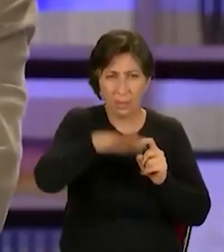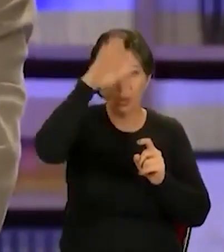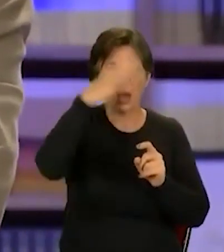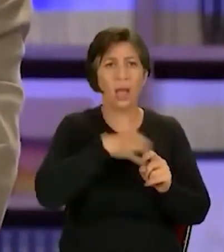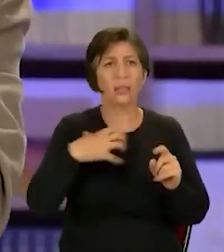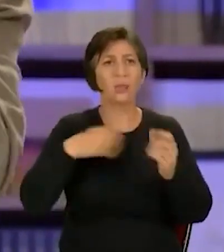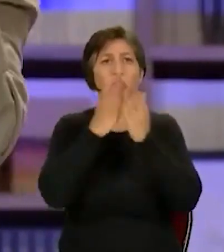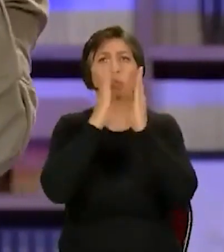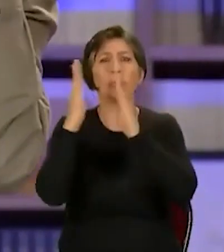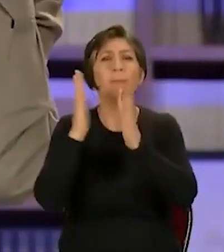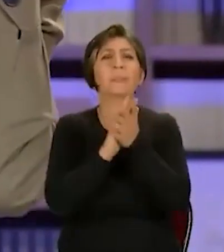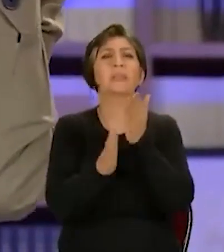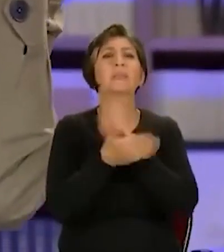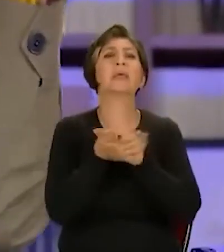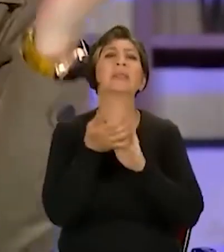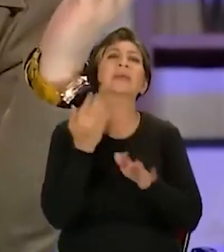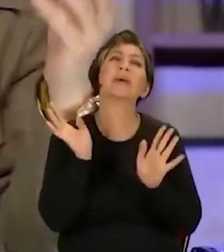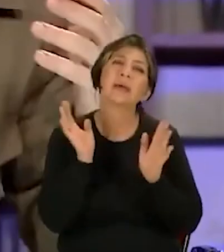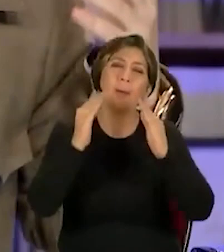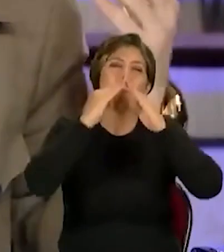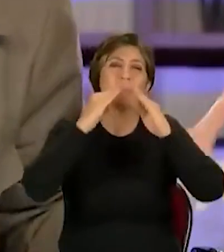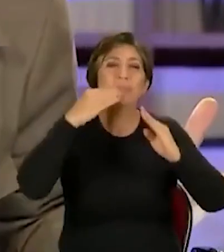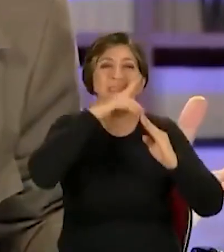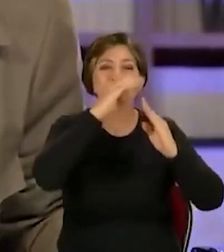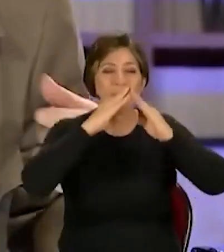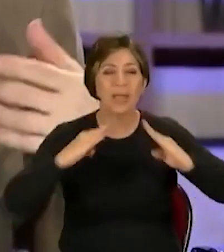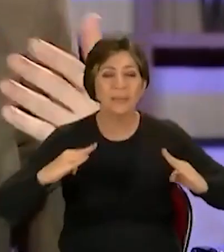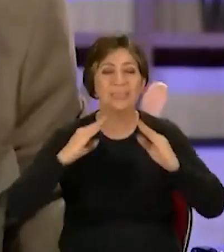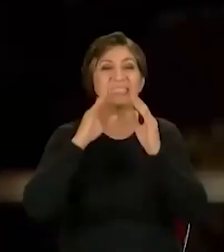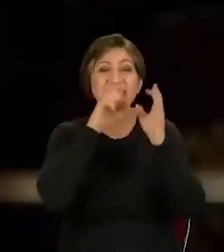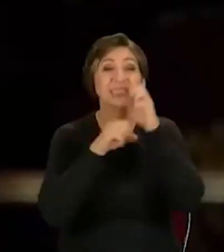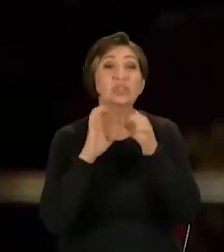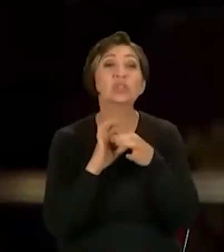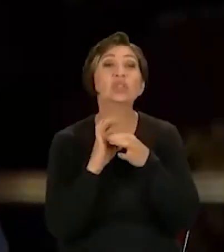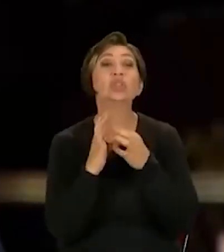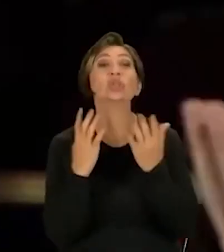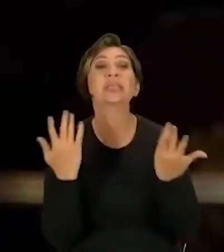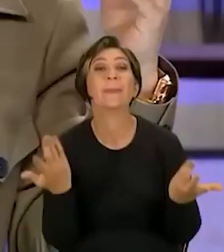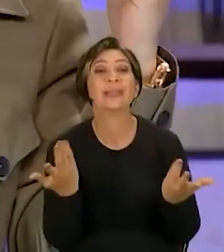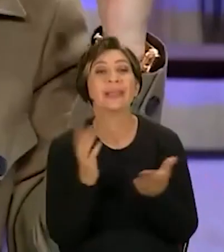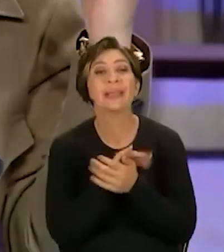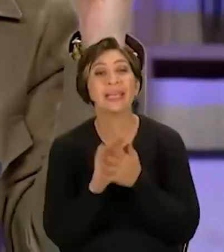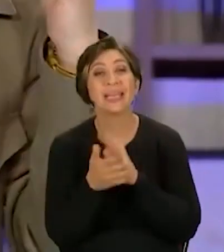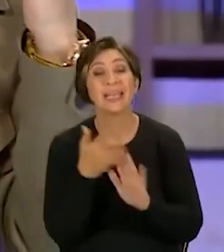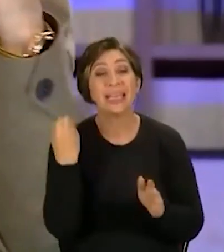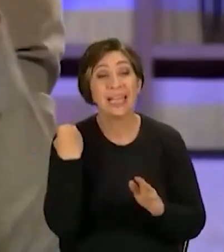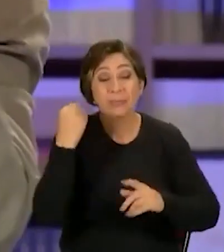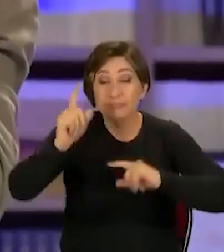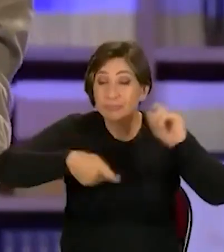annemin kütüphanesinde de öyleydi. Bitmedi bir piramidin sırrı çözemediler. Çözemediler. Yeni bir şey